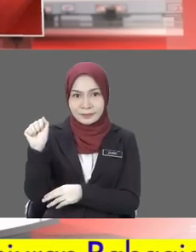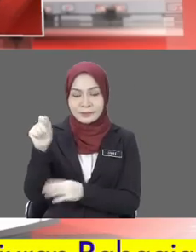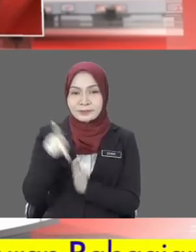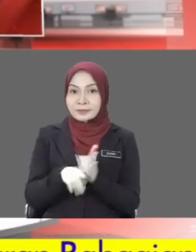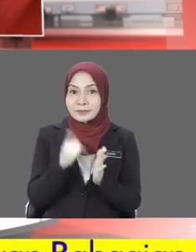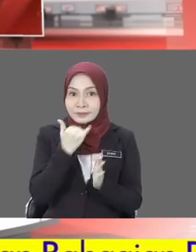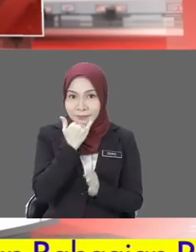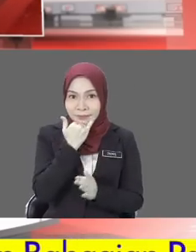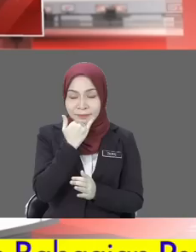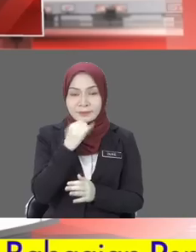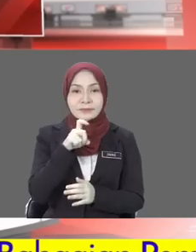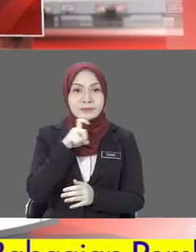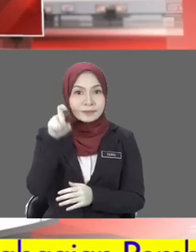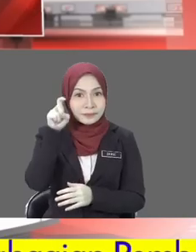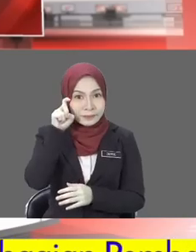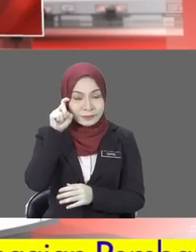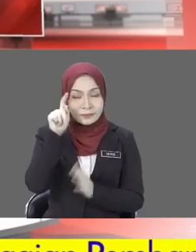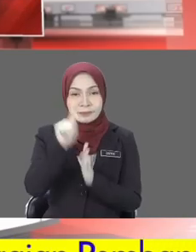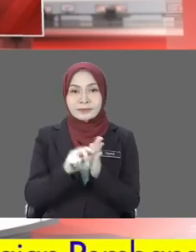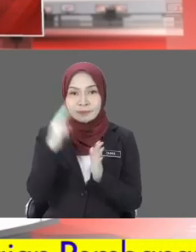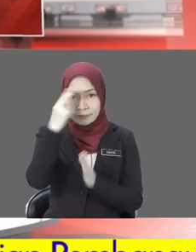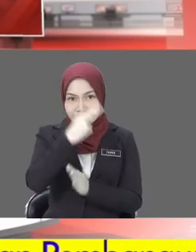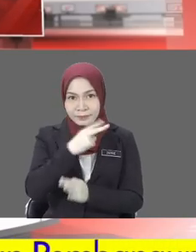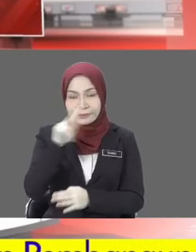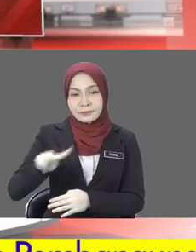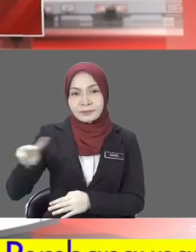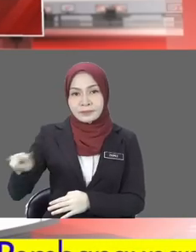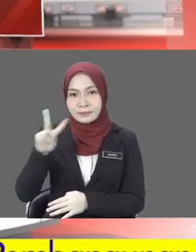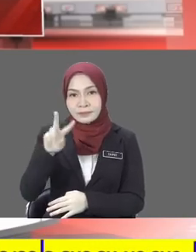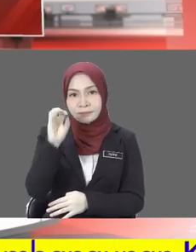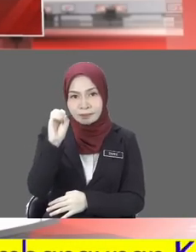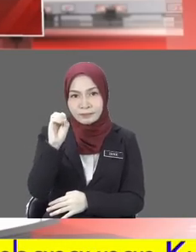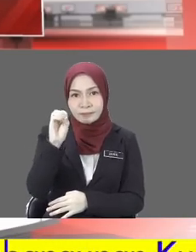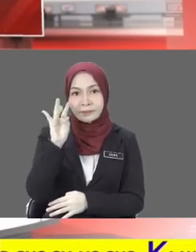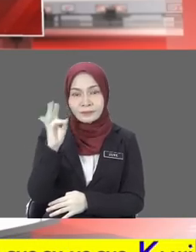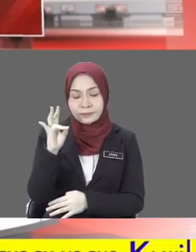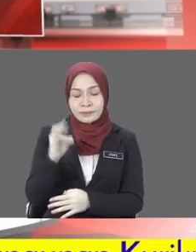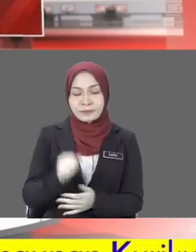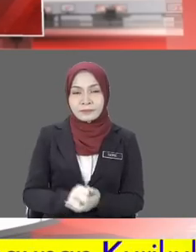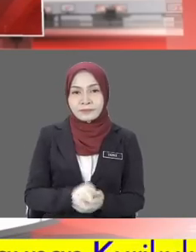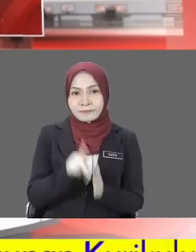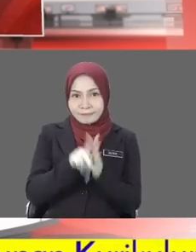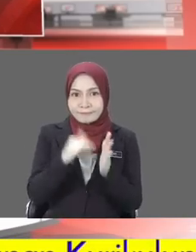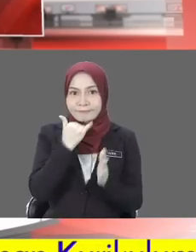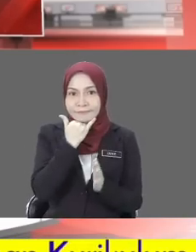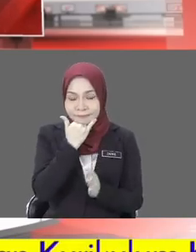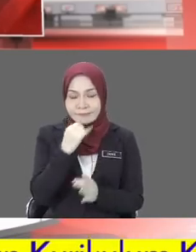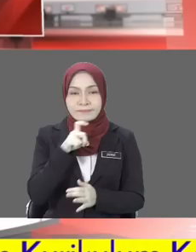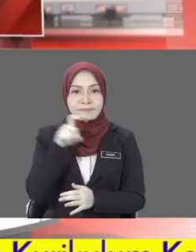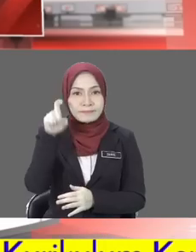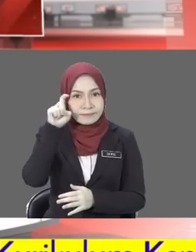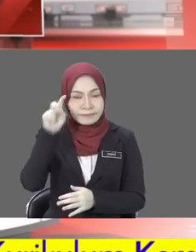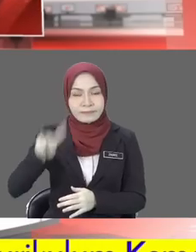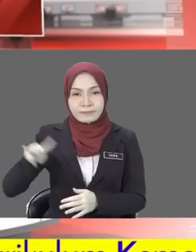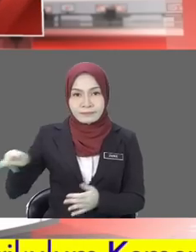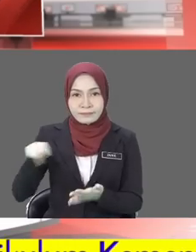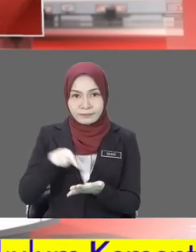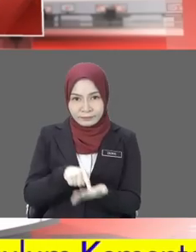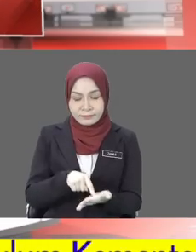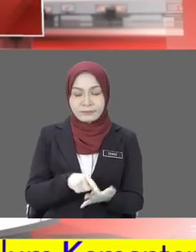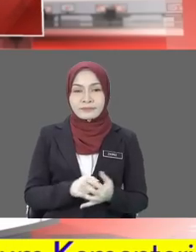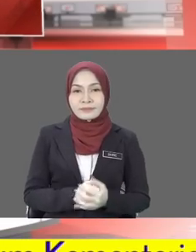seksual terhadap anak-anak 2017 kesalahan facial terhadap kanak-kanak juga